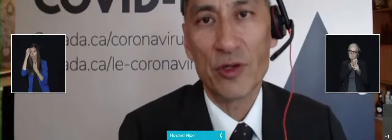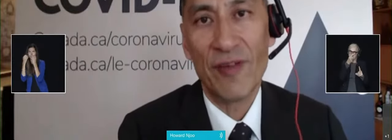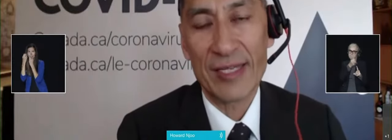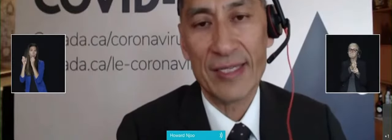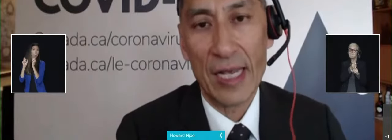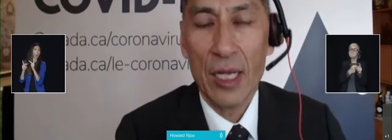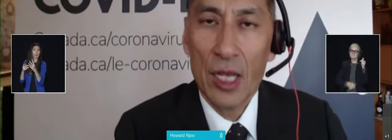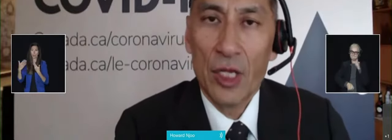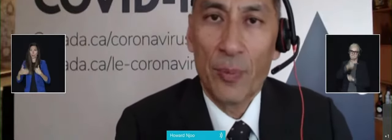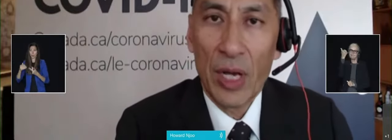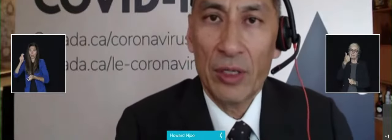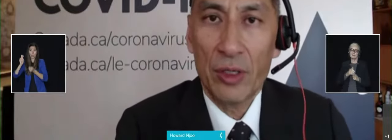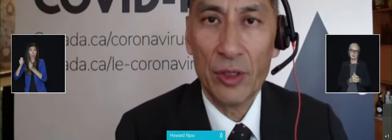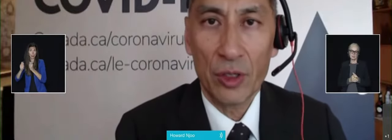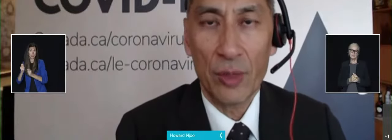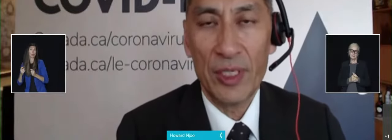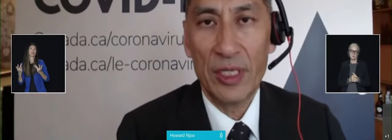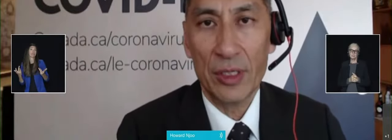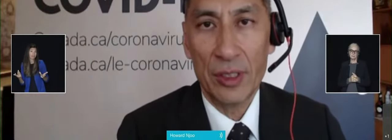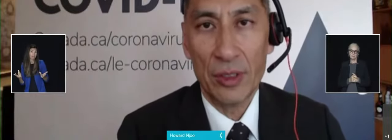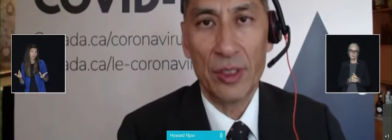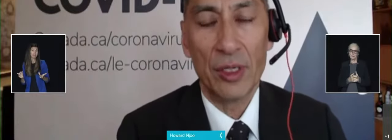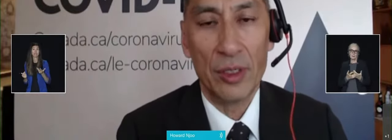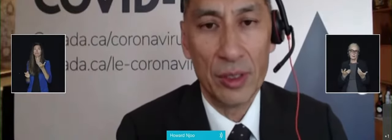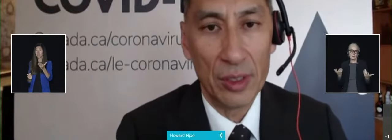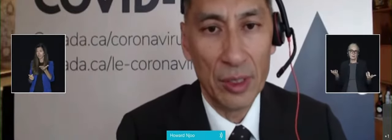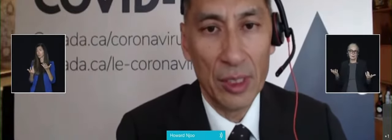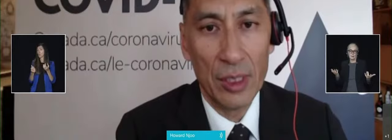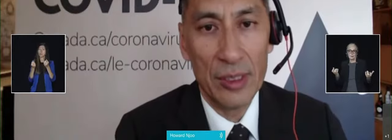la couverture vaccinale. Il n'y pas, comme on